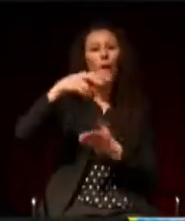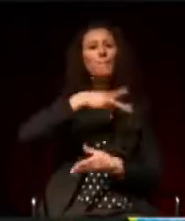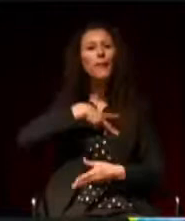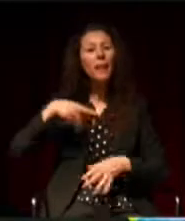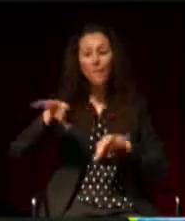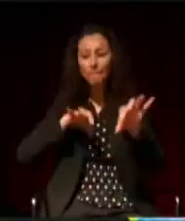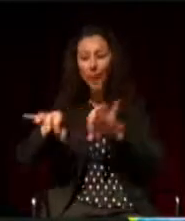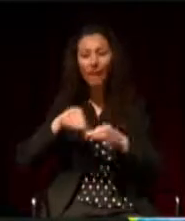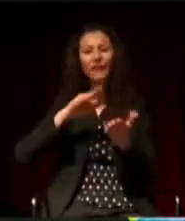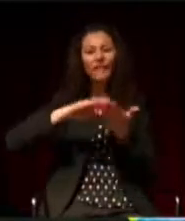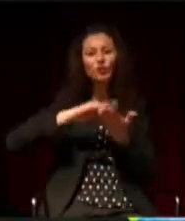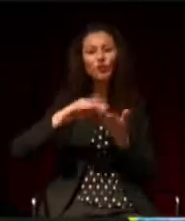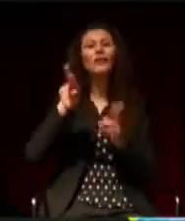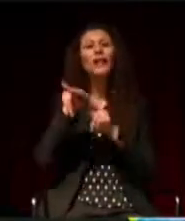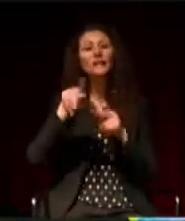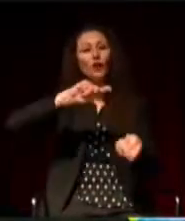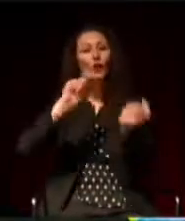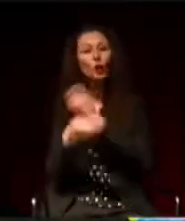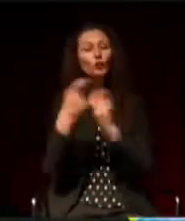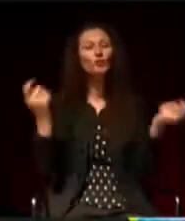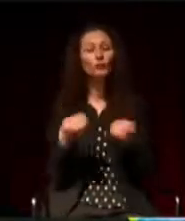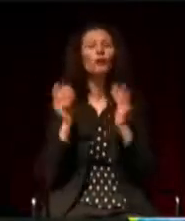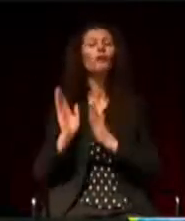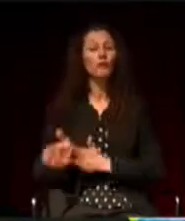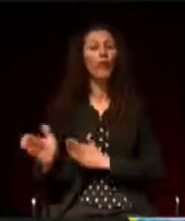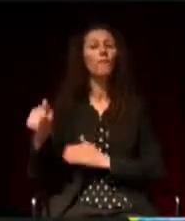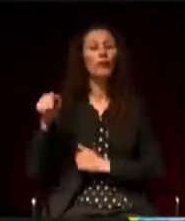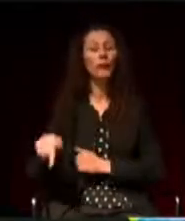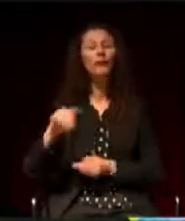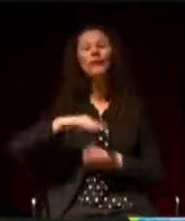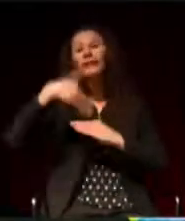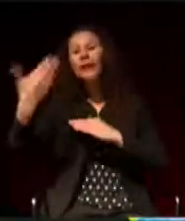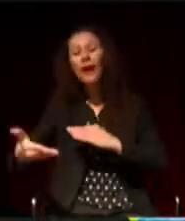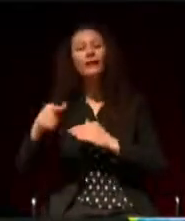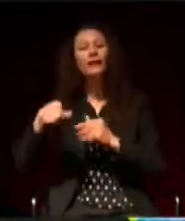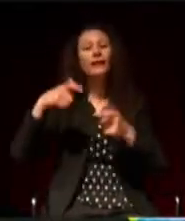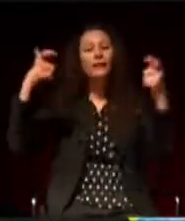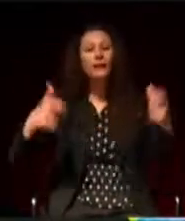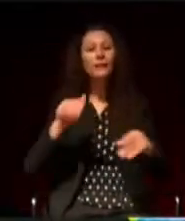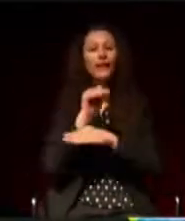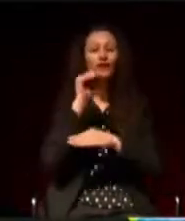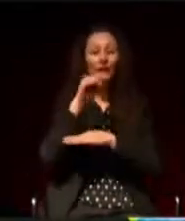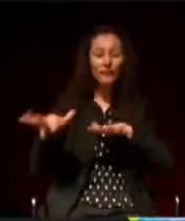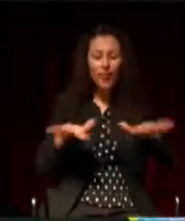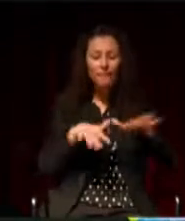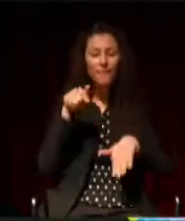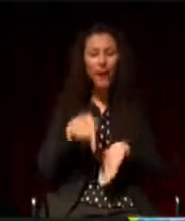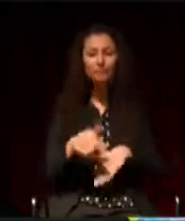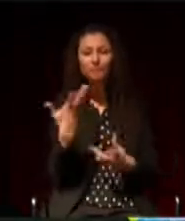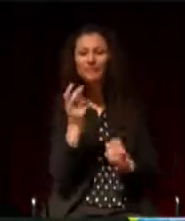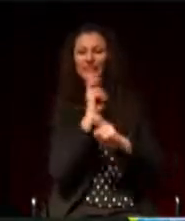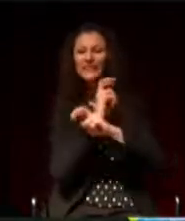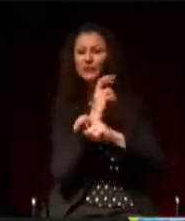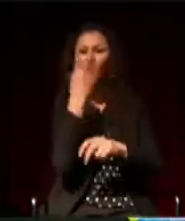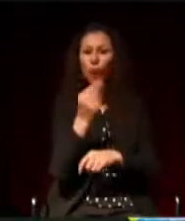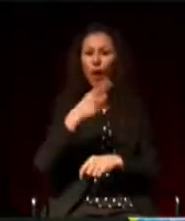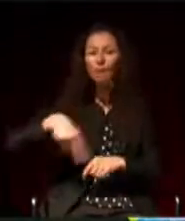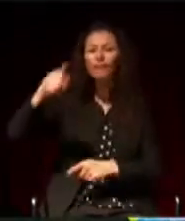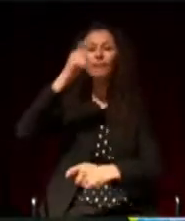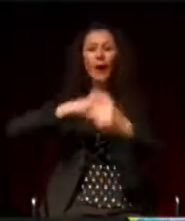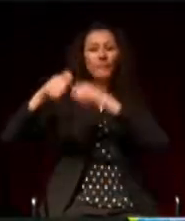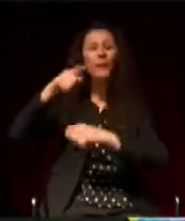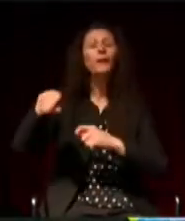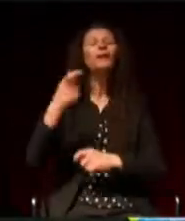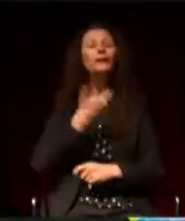belediyemizce yapılan plan, revizyon ve kentsel dönüşüm çalışmaları devam etmektedir. Diğer yandan kentimizde yaşanan depremle olası risk grubundaki yapılarla